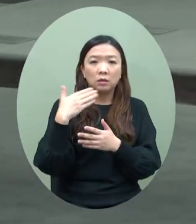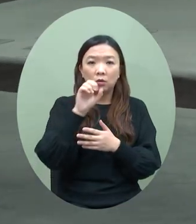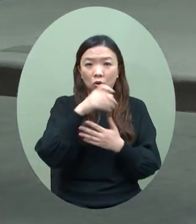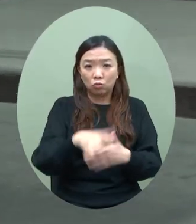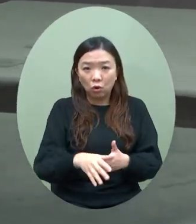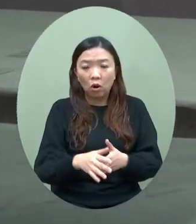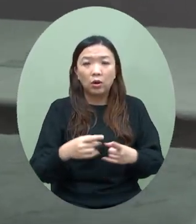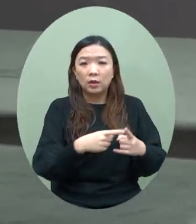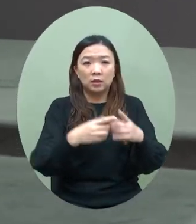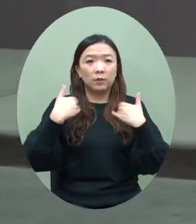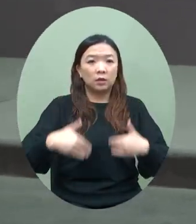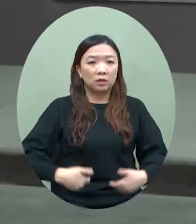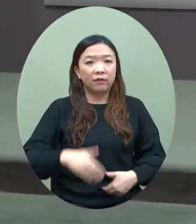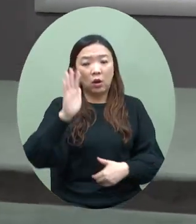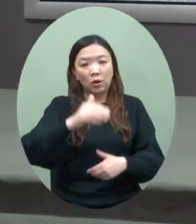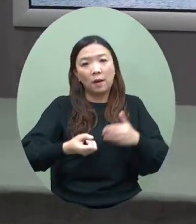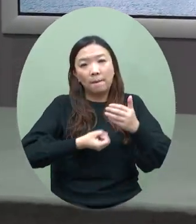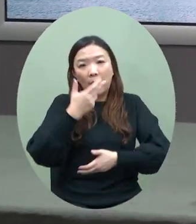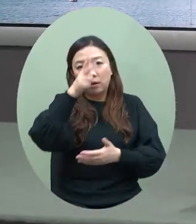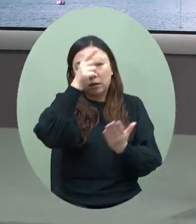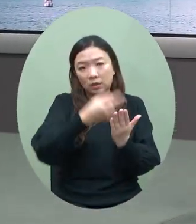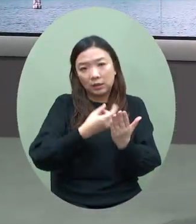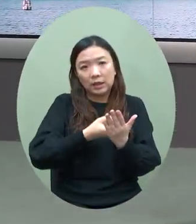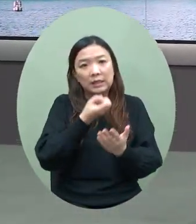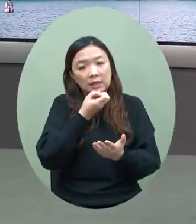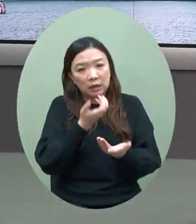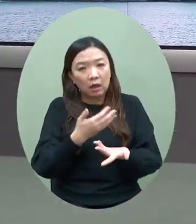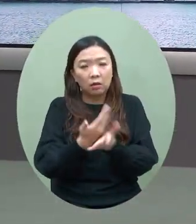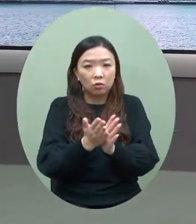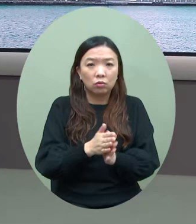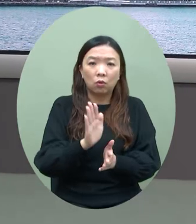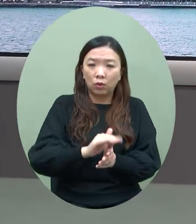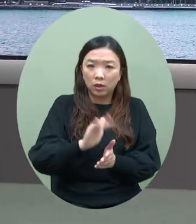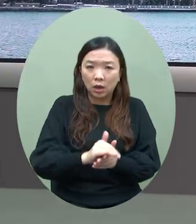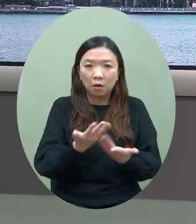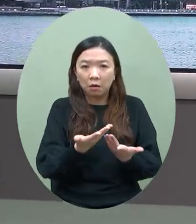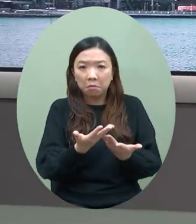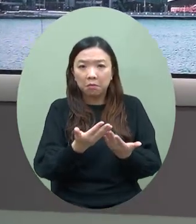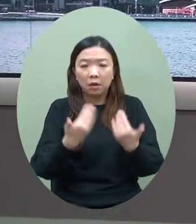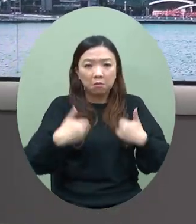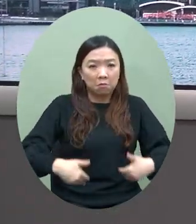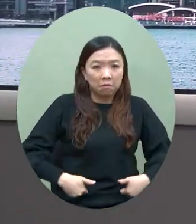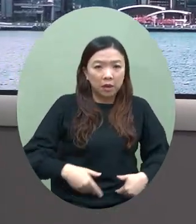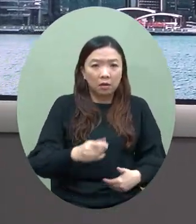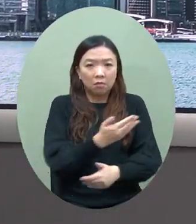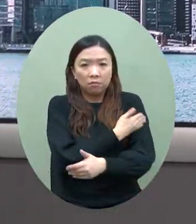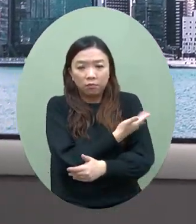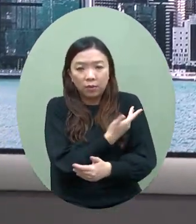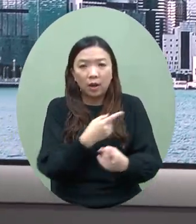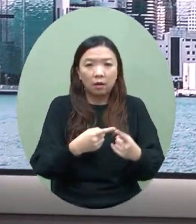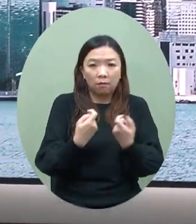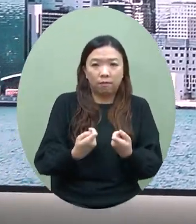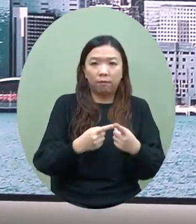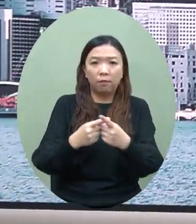們可以用市民身份去到表達一些對政策的看法或意見，那到底何時是一個界定為公務員身份，何時界定為市民身